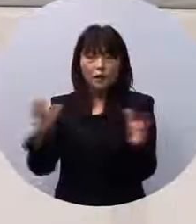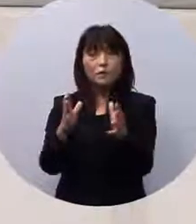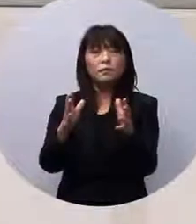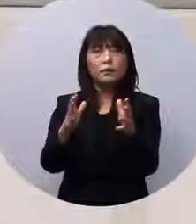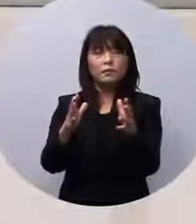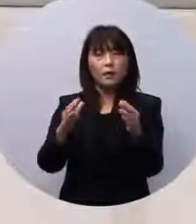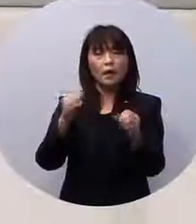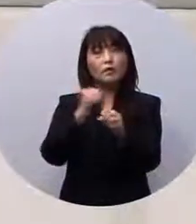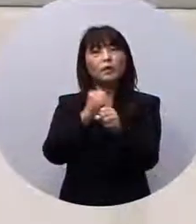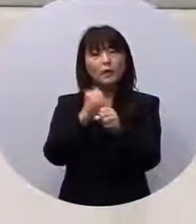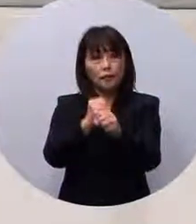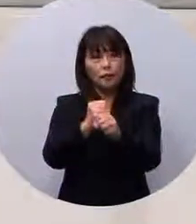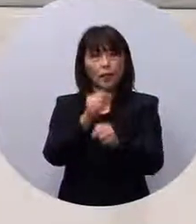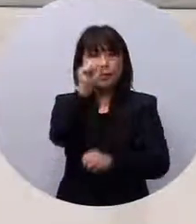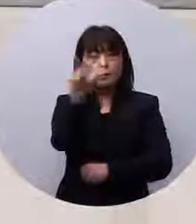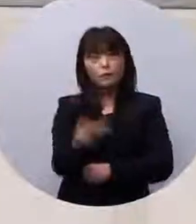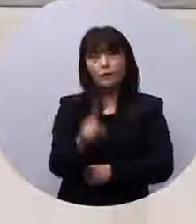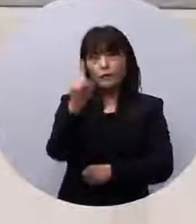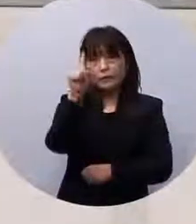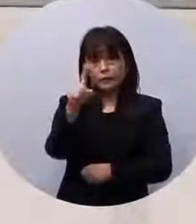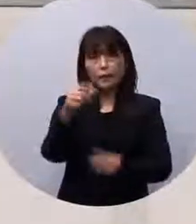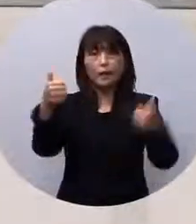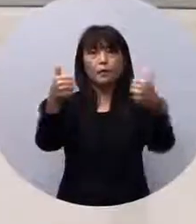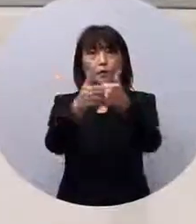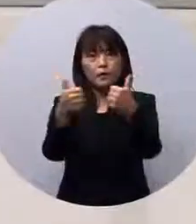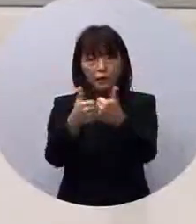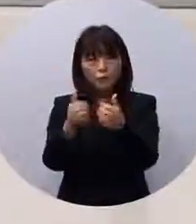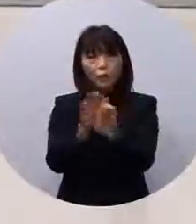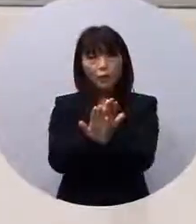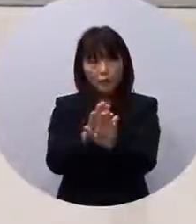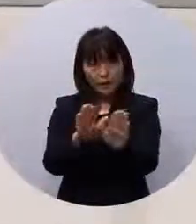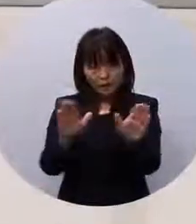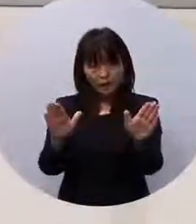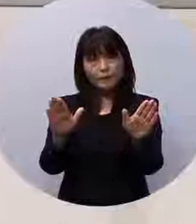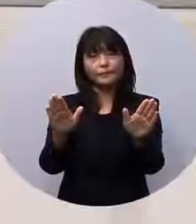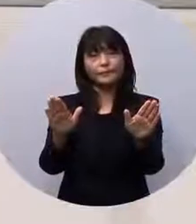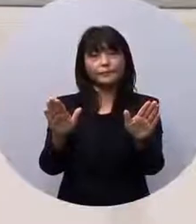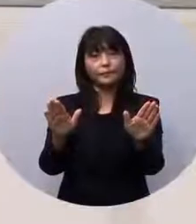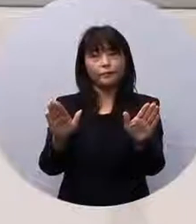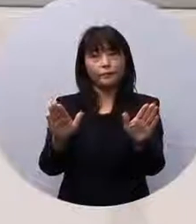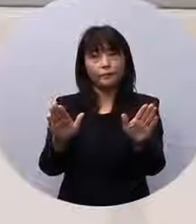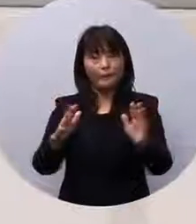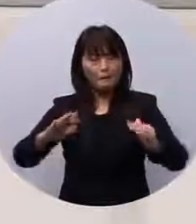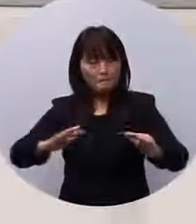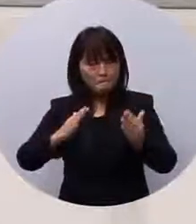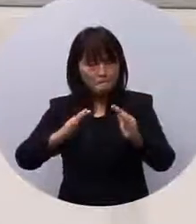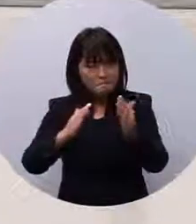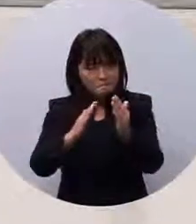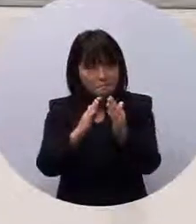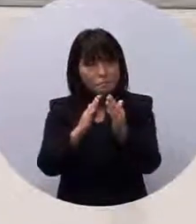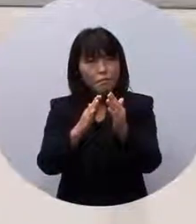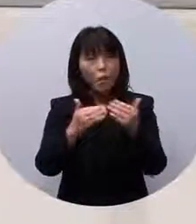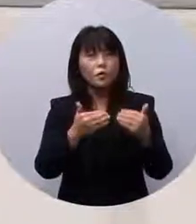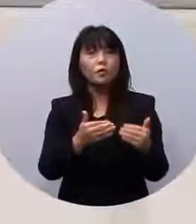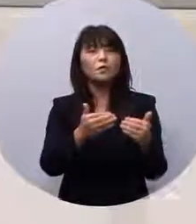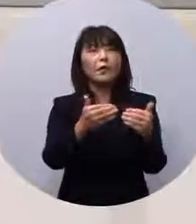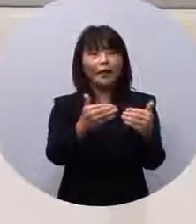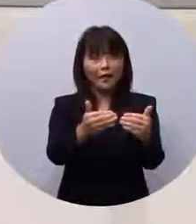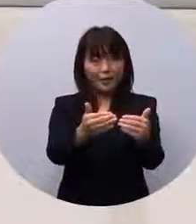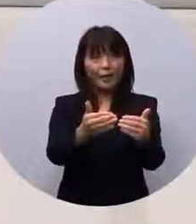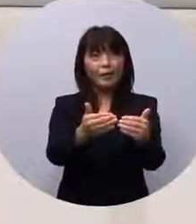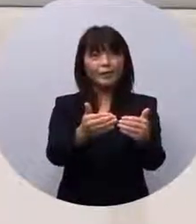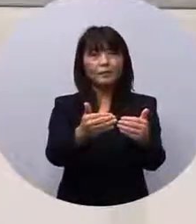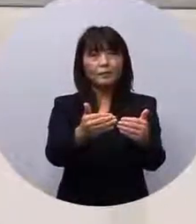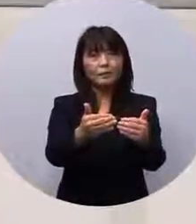して、毎月1回ですね、ミーティングを開催して、熱い議論を交わしながらですね、進